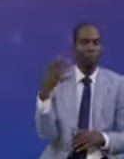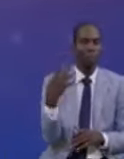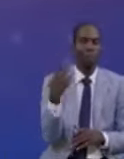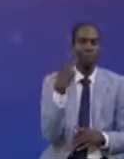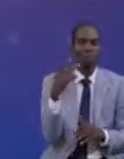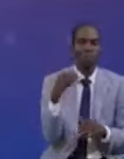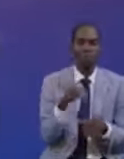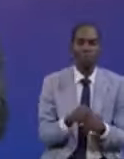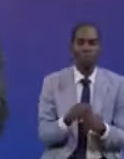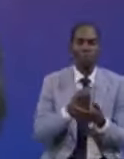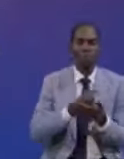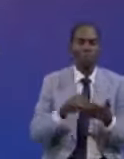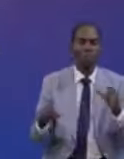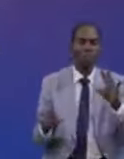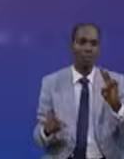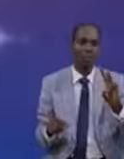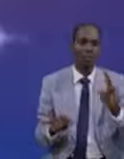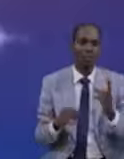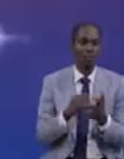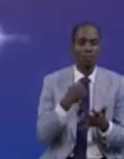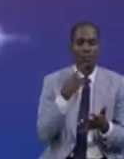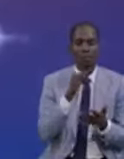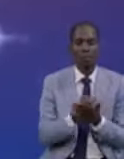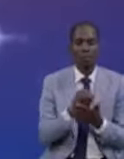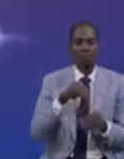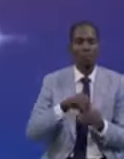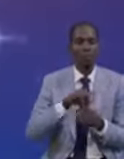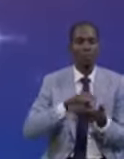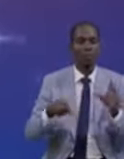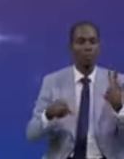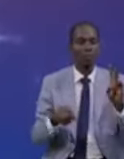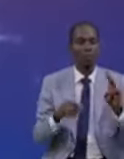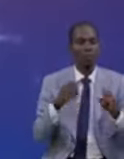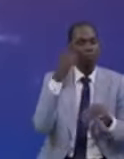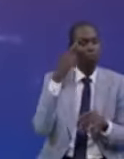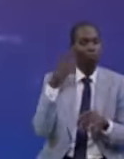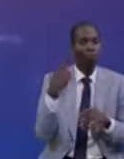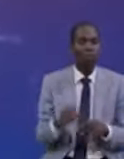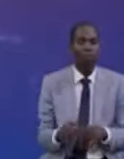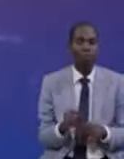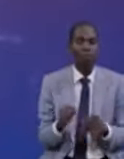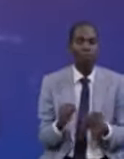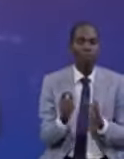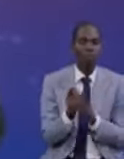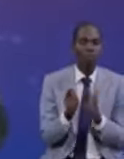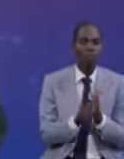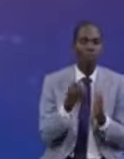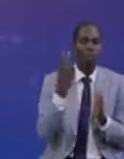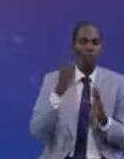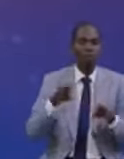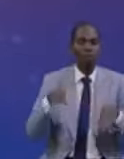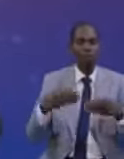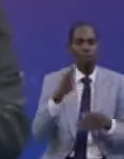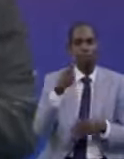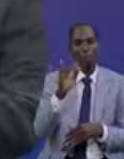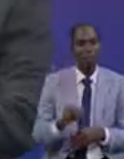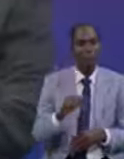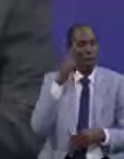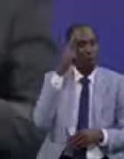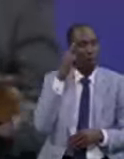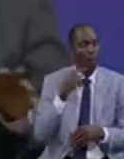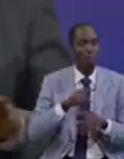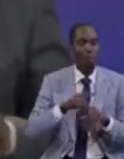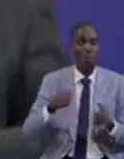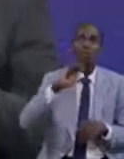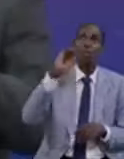il dit verset 17 car la loi était donnée par Moïse la grâce et la vérité la grâce et la